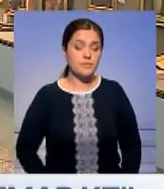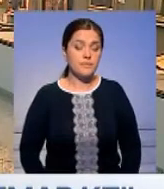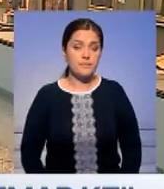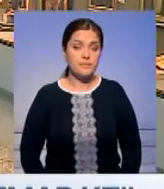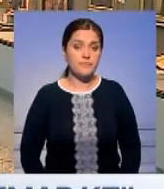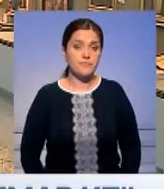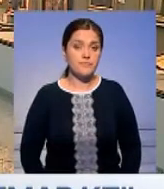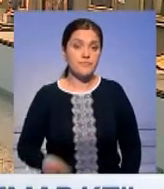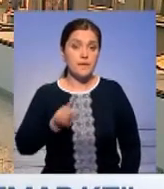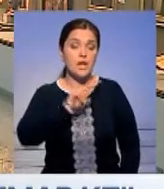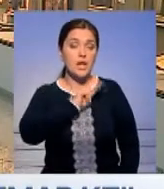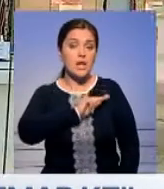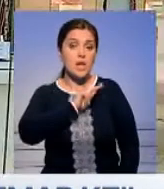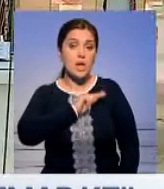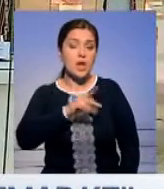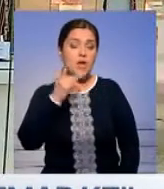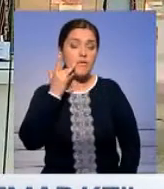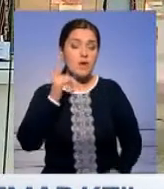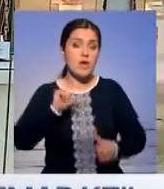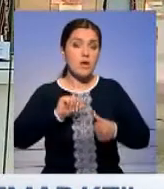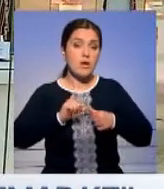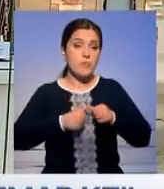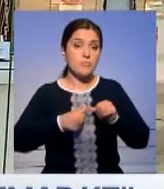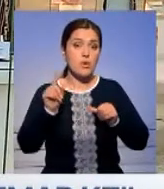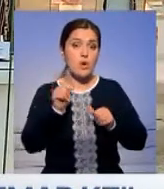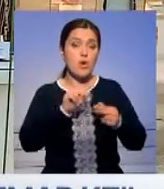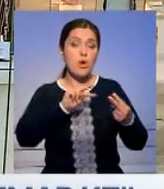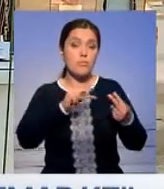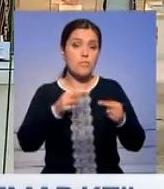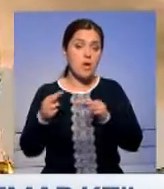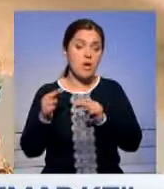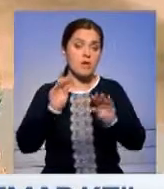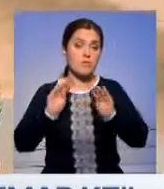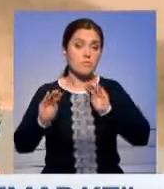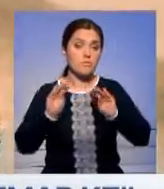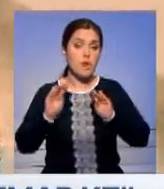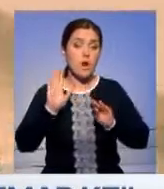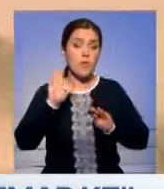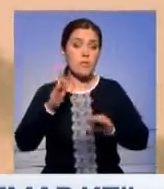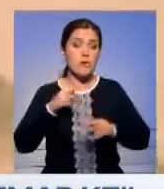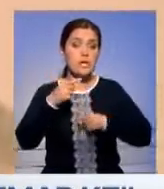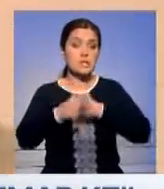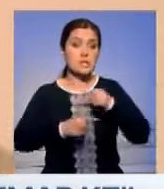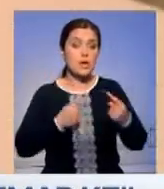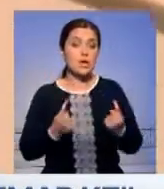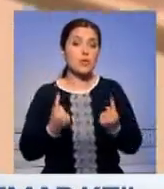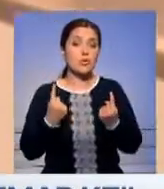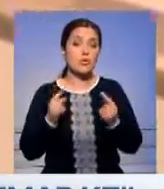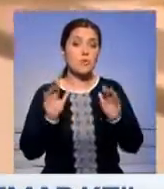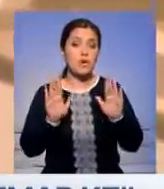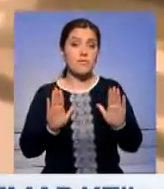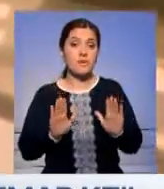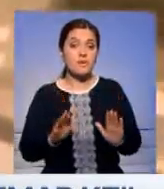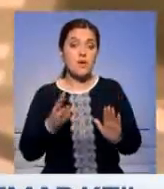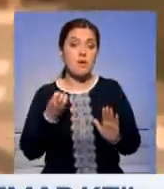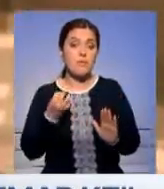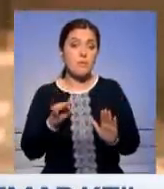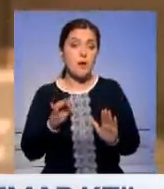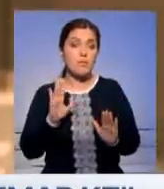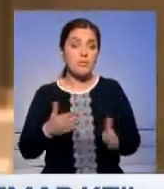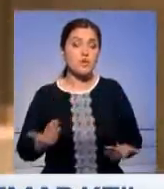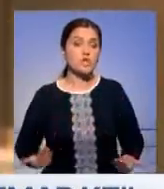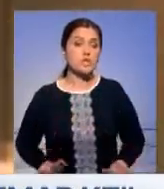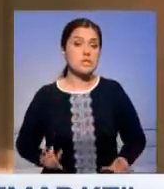Рухани Жангыру работает в музее постоянно. Менять будут только его содержание. Следующая крупная выставка запланирована в мае. Жителям